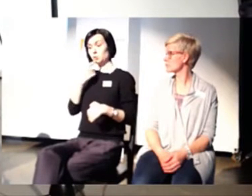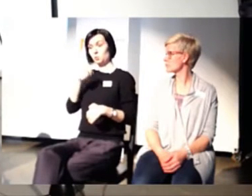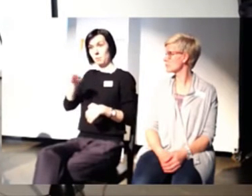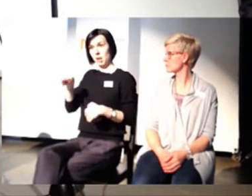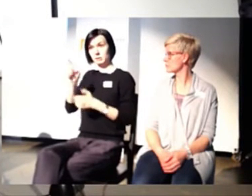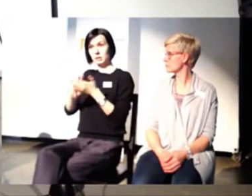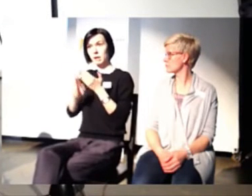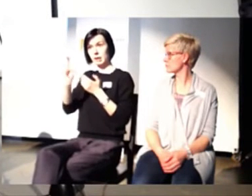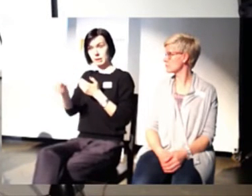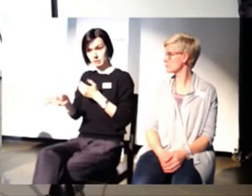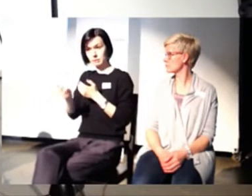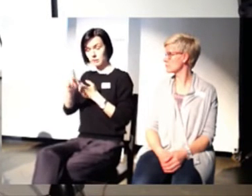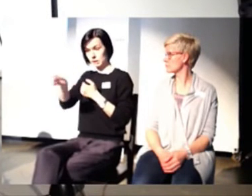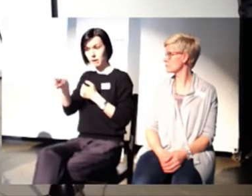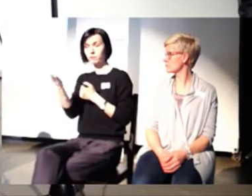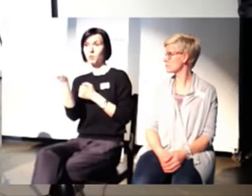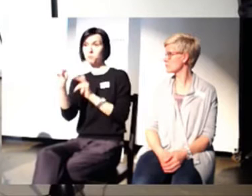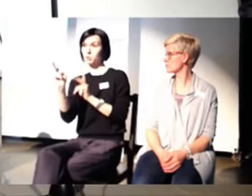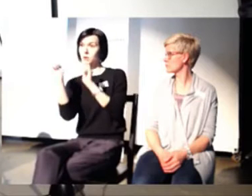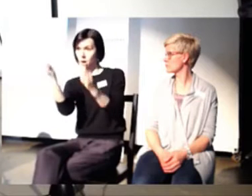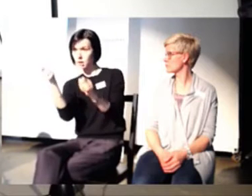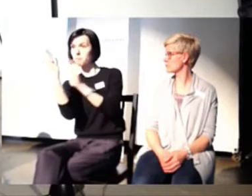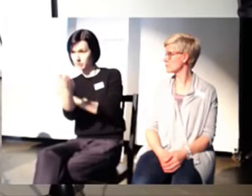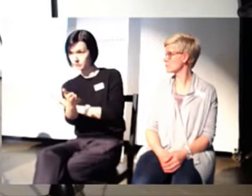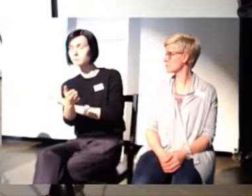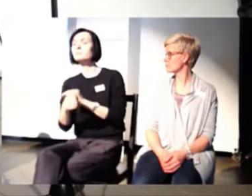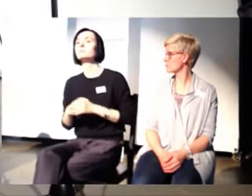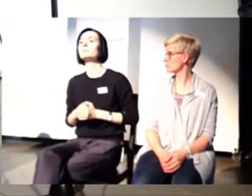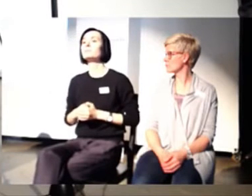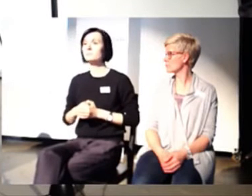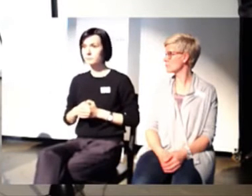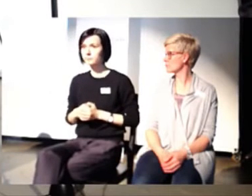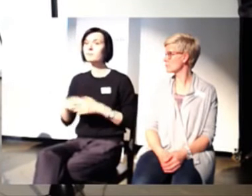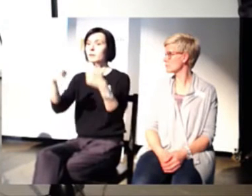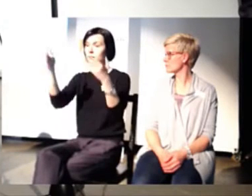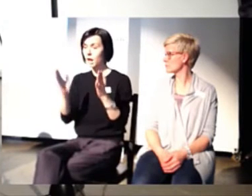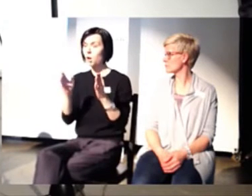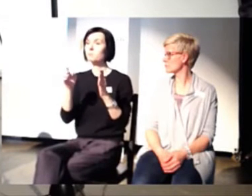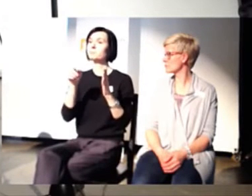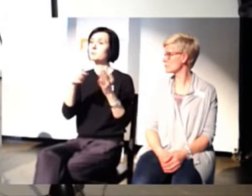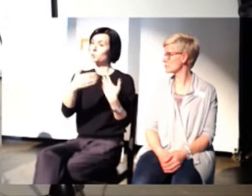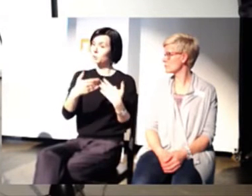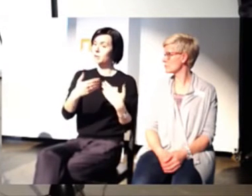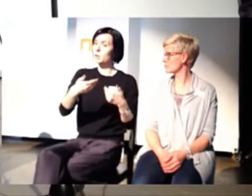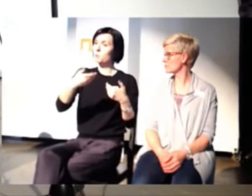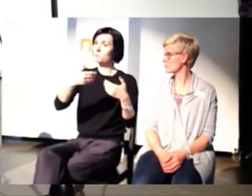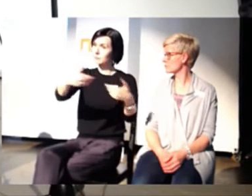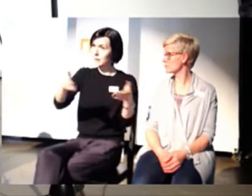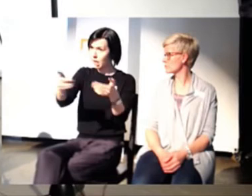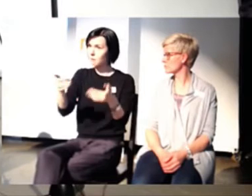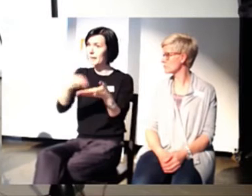residenssiin. Ja siellä se toiminta käsittää paitsi sen työskentelytilan, joka on esteetön, niin tarjoaminen myöskin